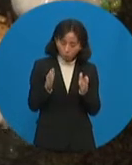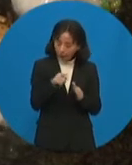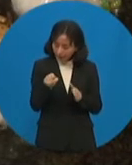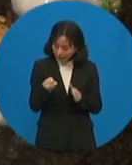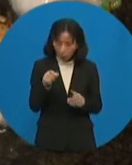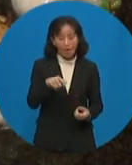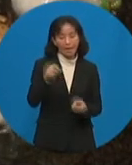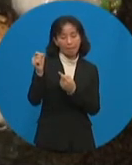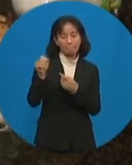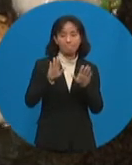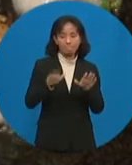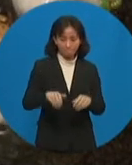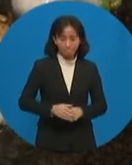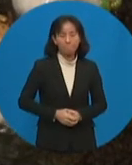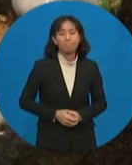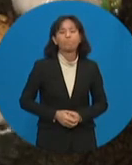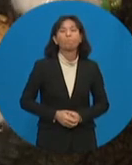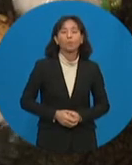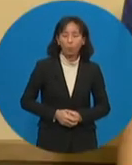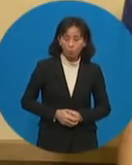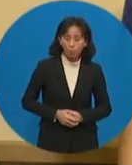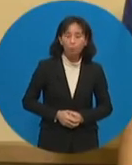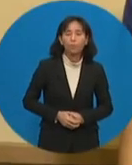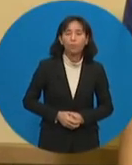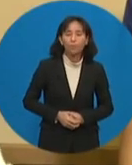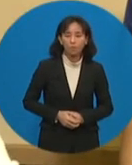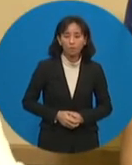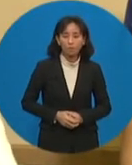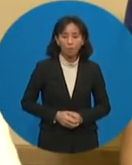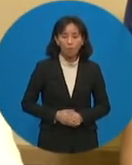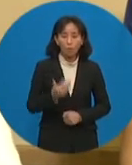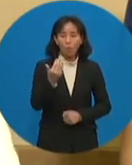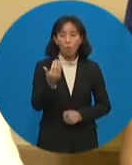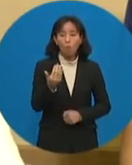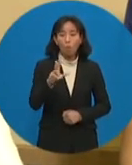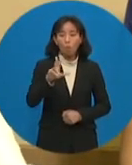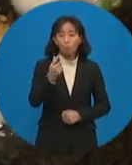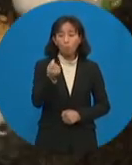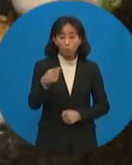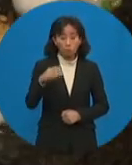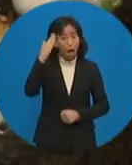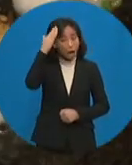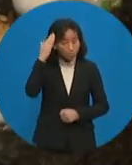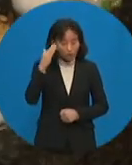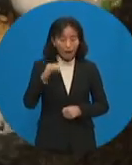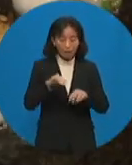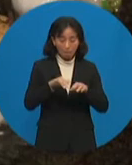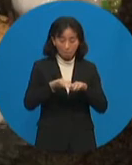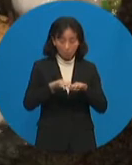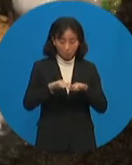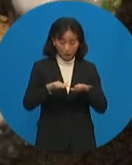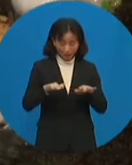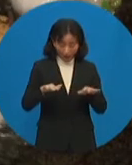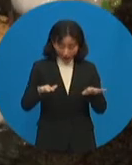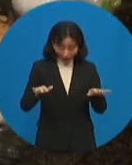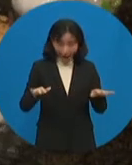い、厳選されたホルモンなんですね、はい、このホルモンから出る脂身で、はい、この辺りすごい、 そう